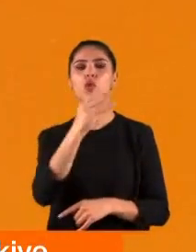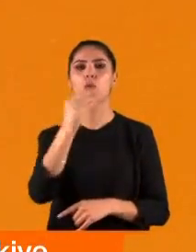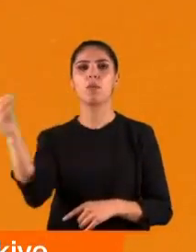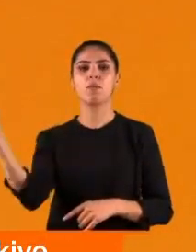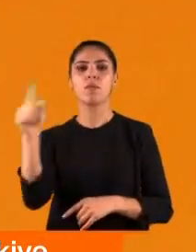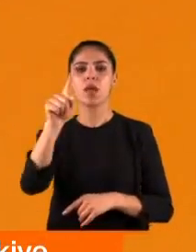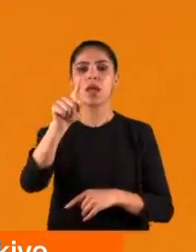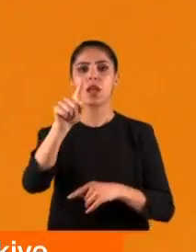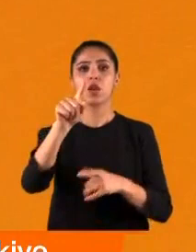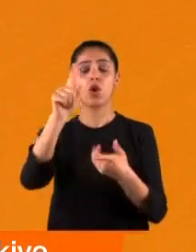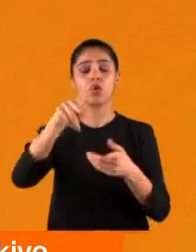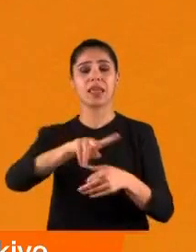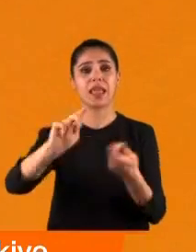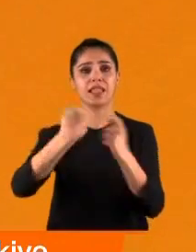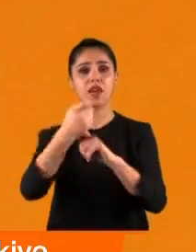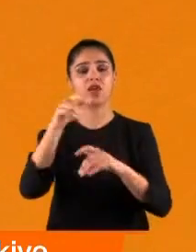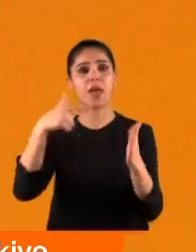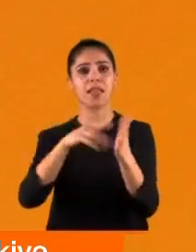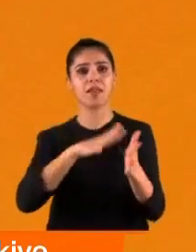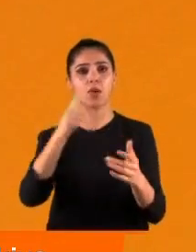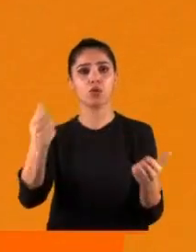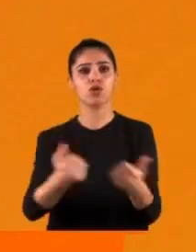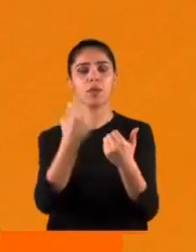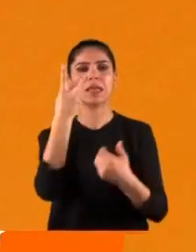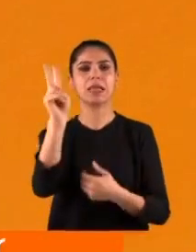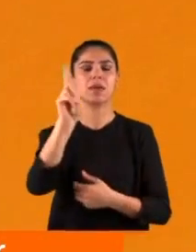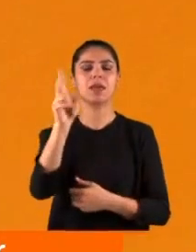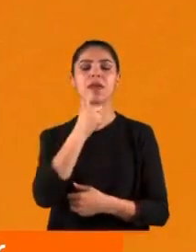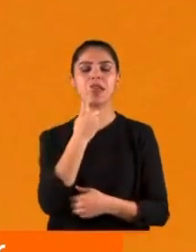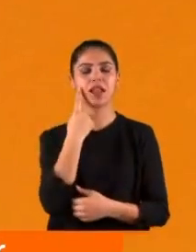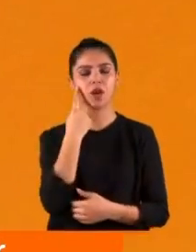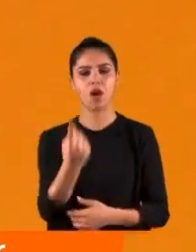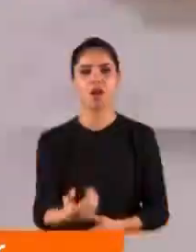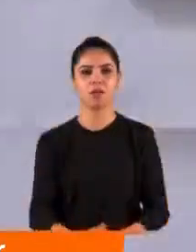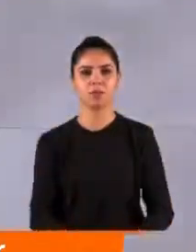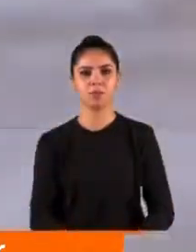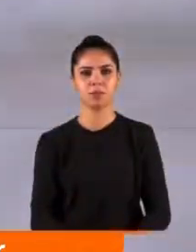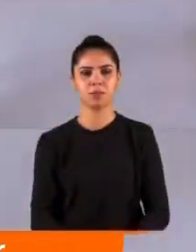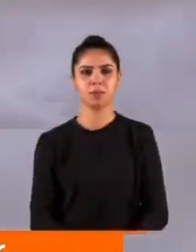çarparak yörüngesini değiştirmeyi amaçlıyor. Hedeflenen çarpışma 2022'de.